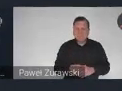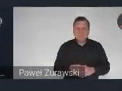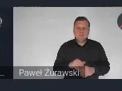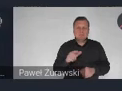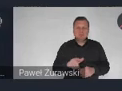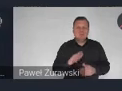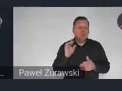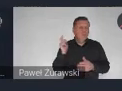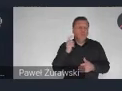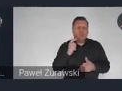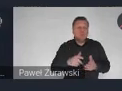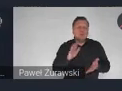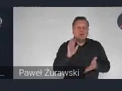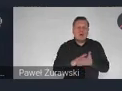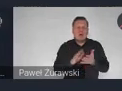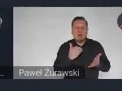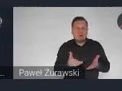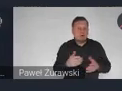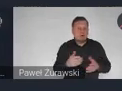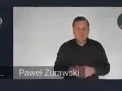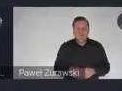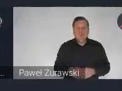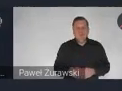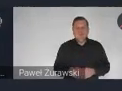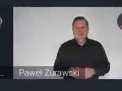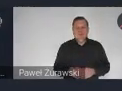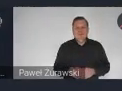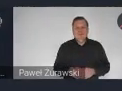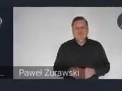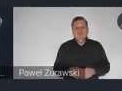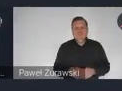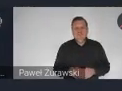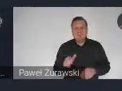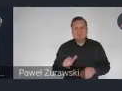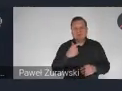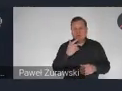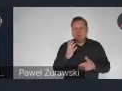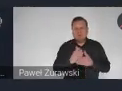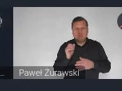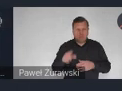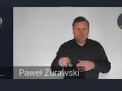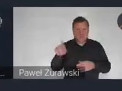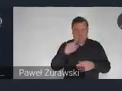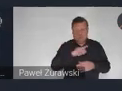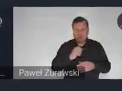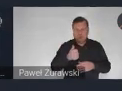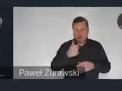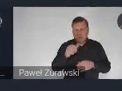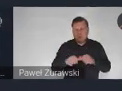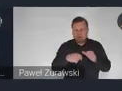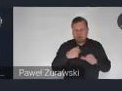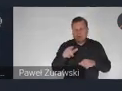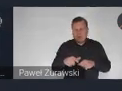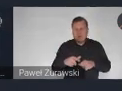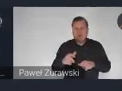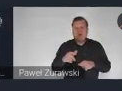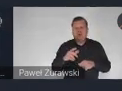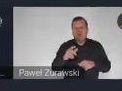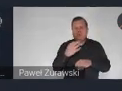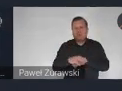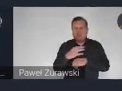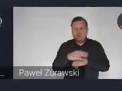nadrzędną jest to zwłaszcza w przypadku działających już od dłuższego czasu uniwersytetów ludowych